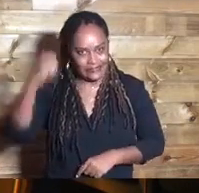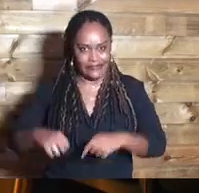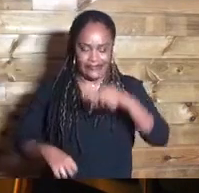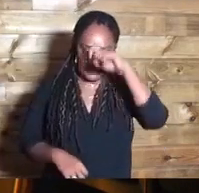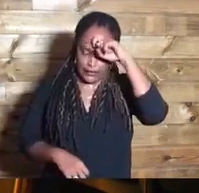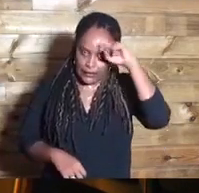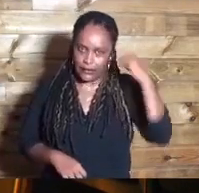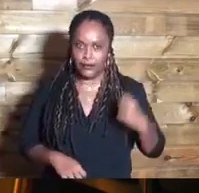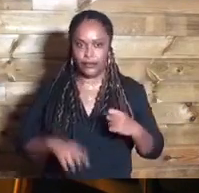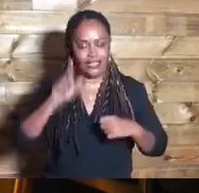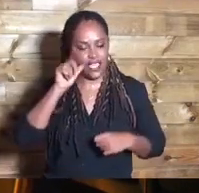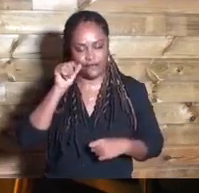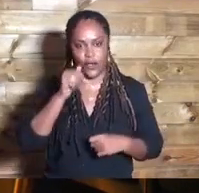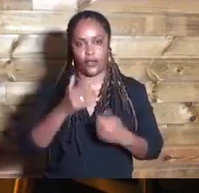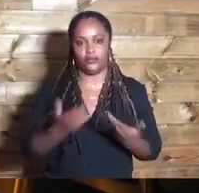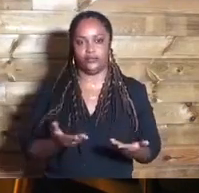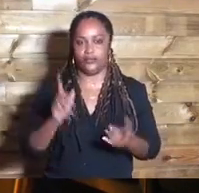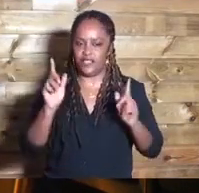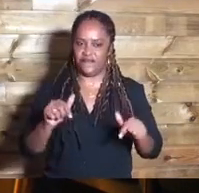sueur. Merci.